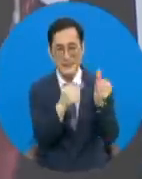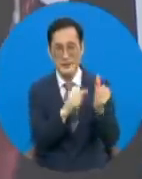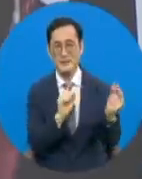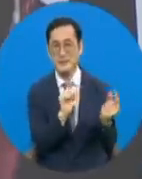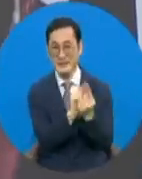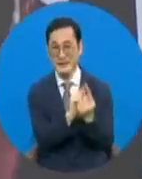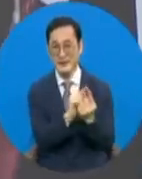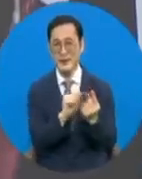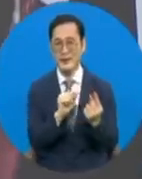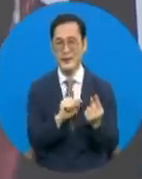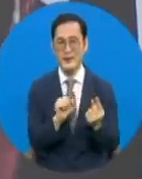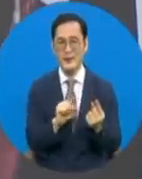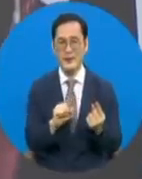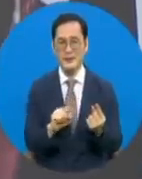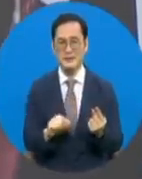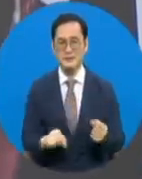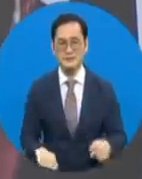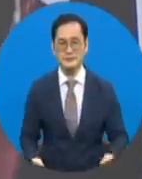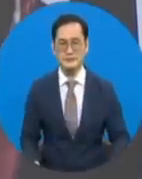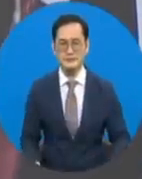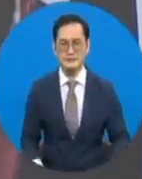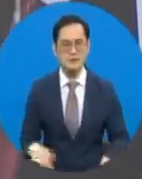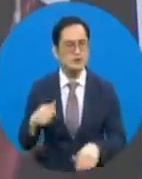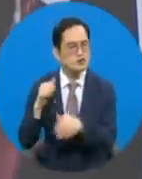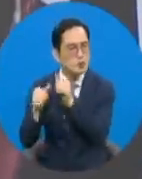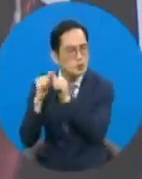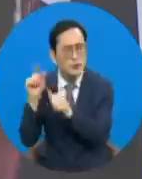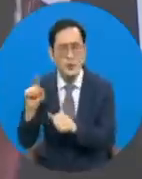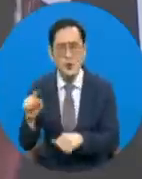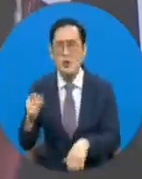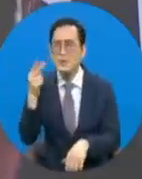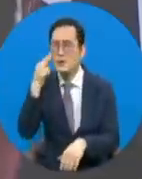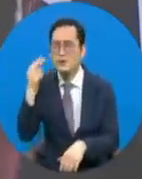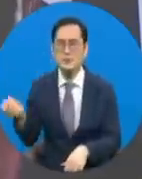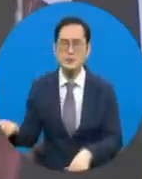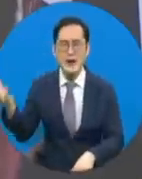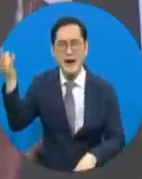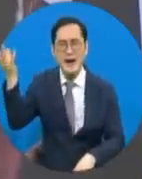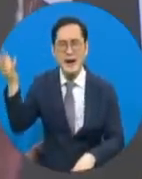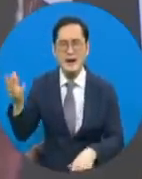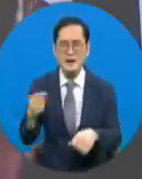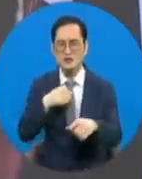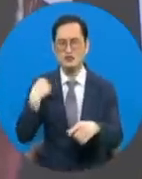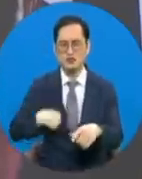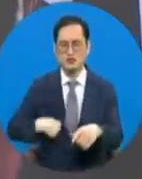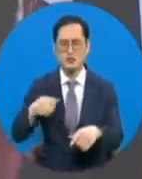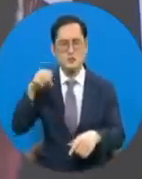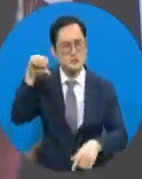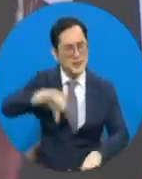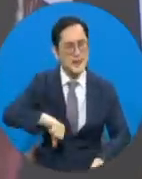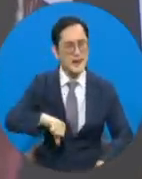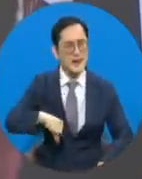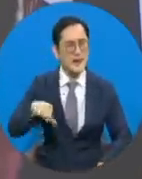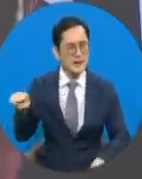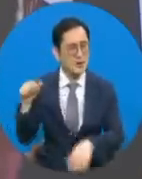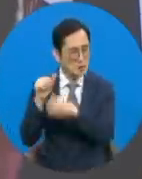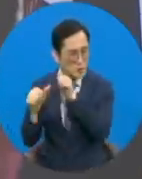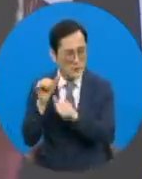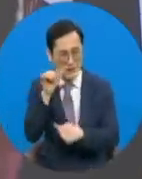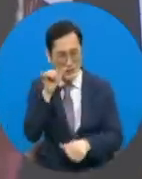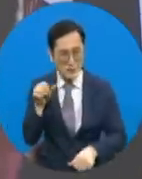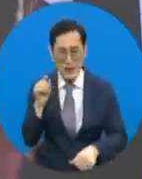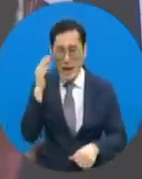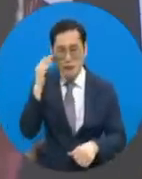자리에서 일각에서 미국이 승리할 것이고 중국이 패배할 것이라고 배팅하고 있는데 이는 분명히